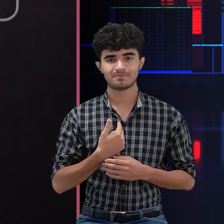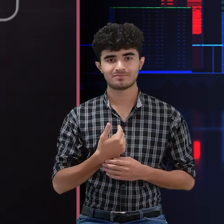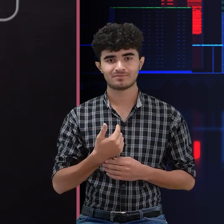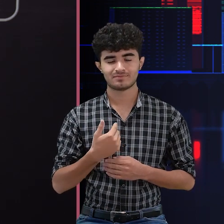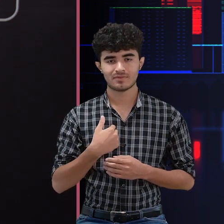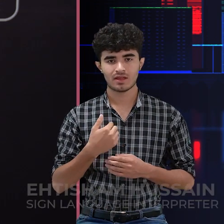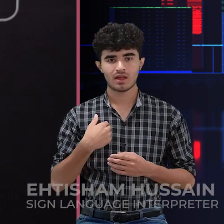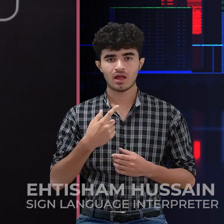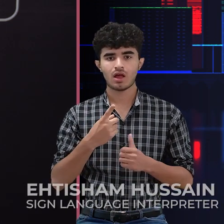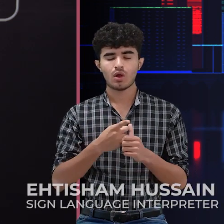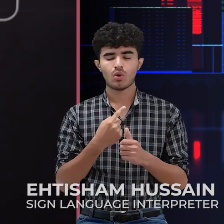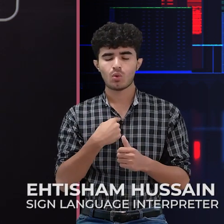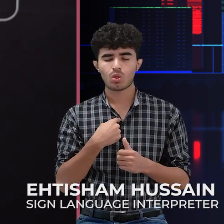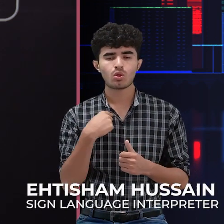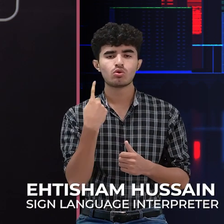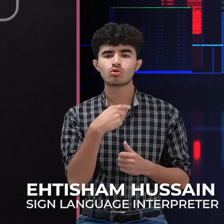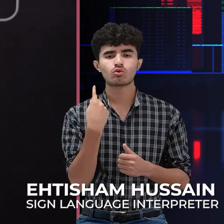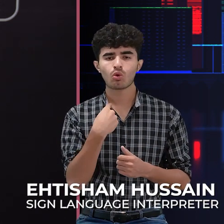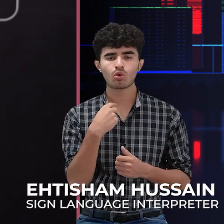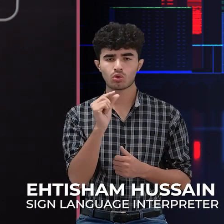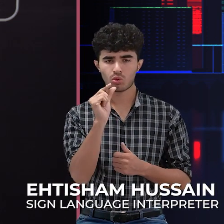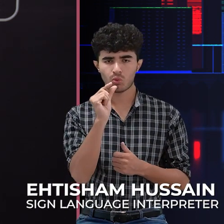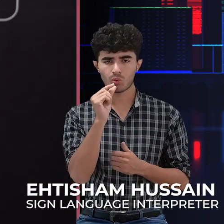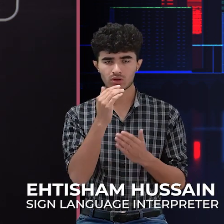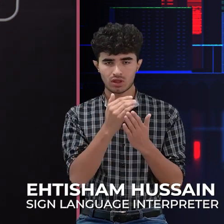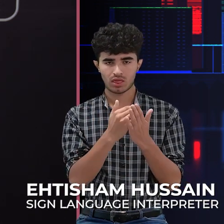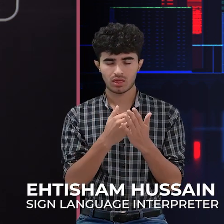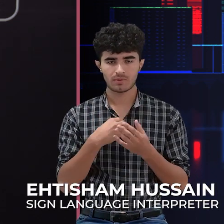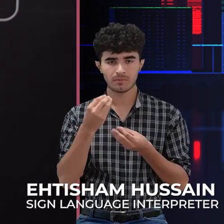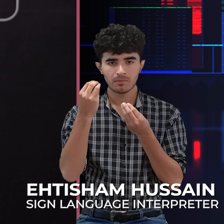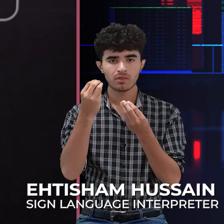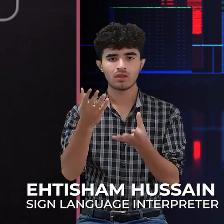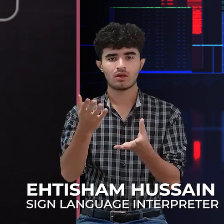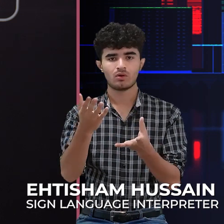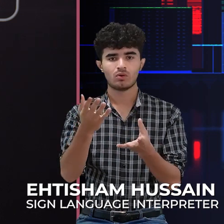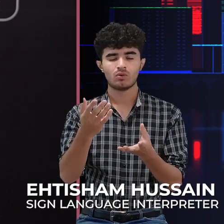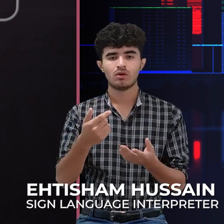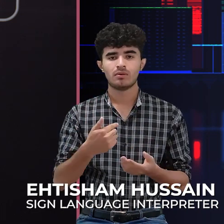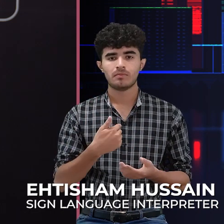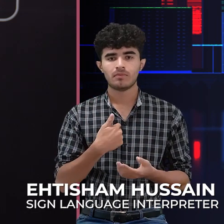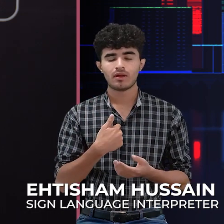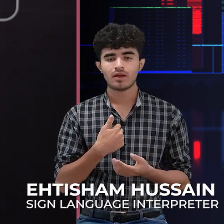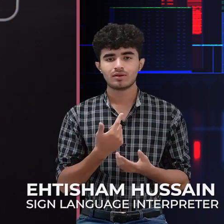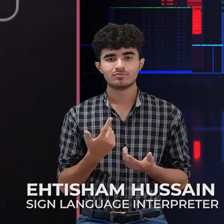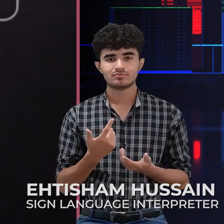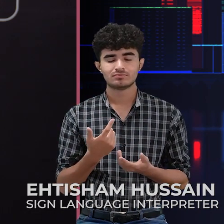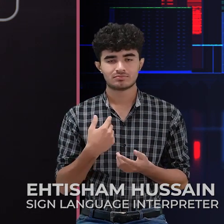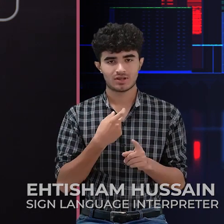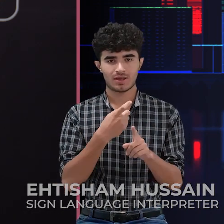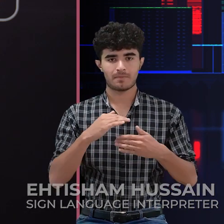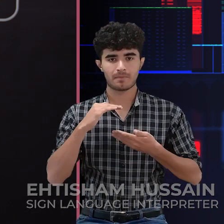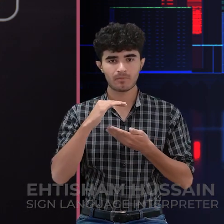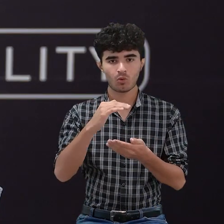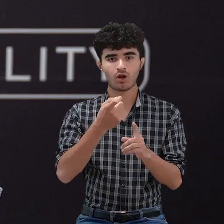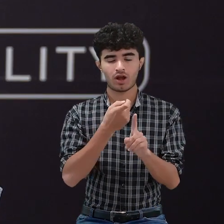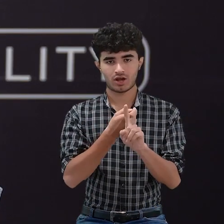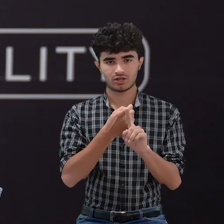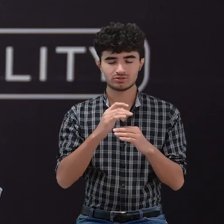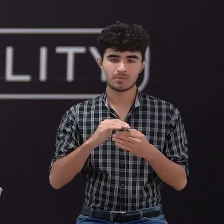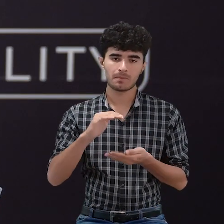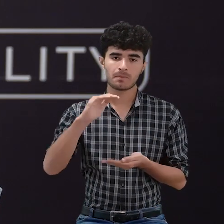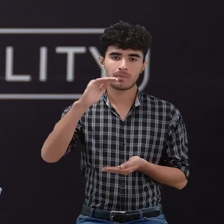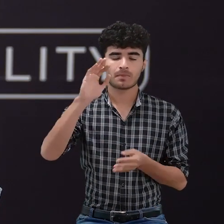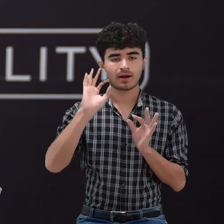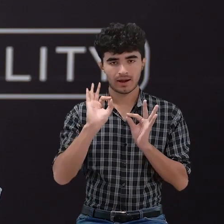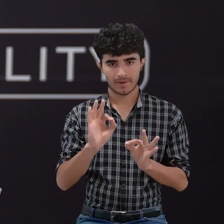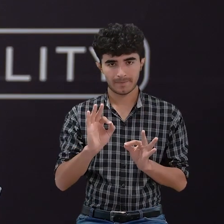मैं अपने बारे में अगर आपको बताऊं तो अ, ये है कि मैं कराची